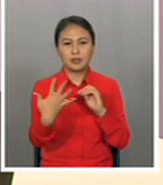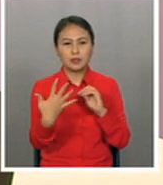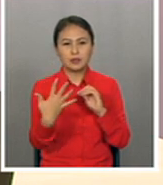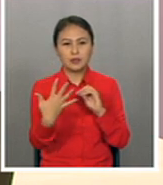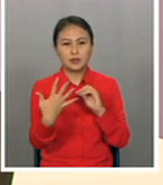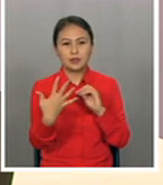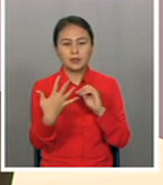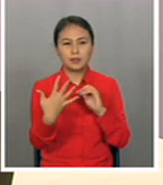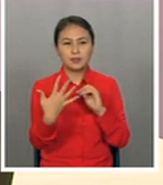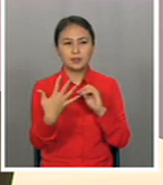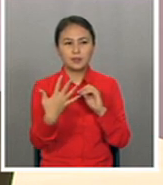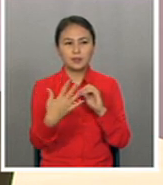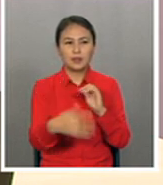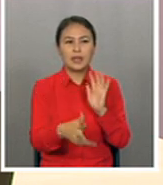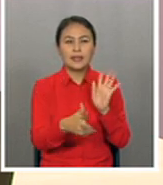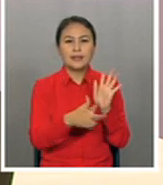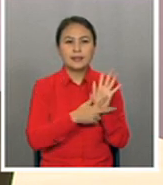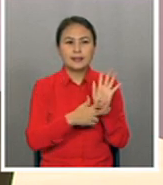25-ке тең болады.